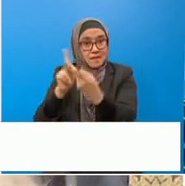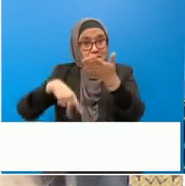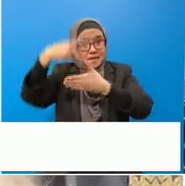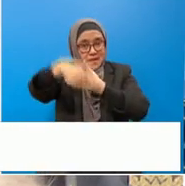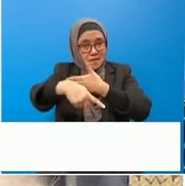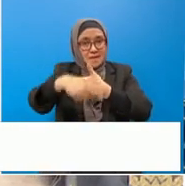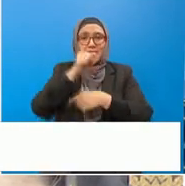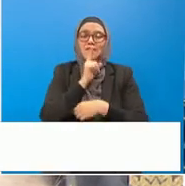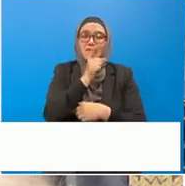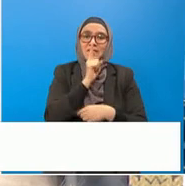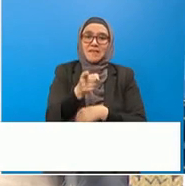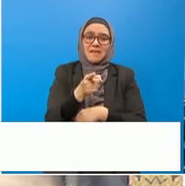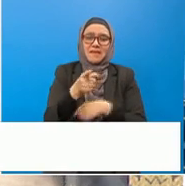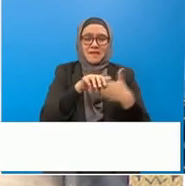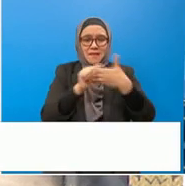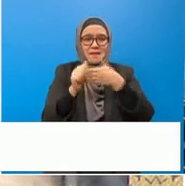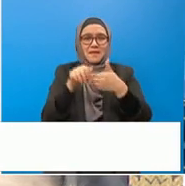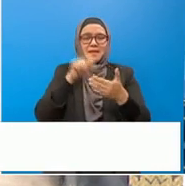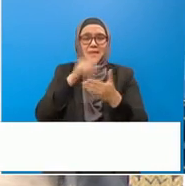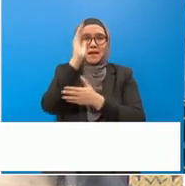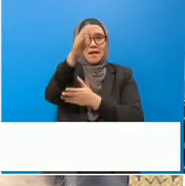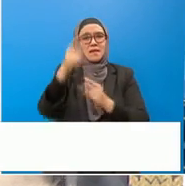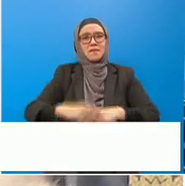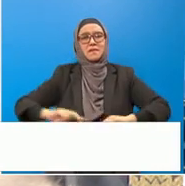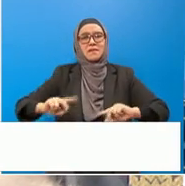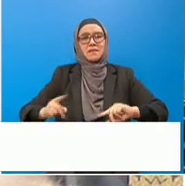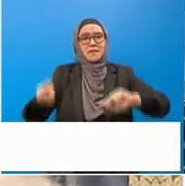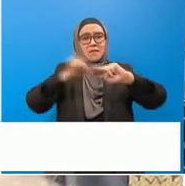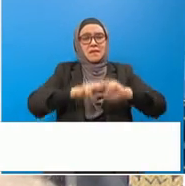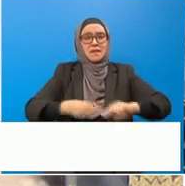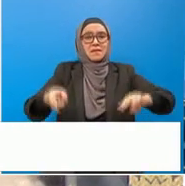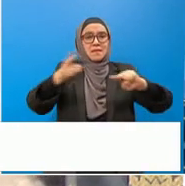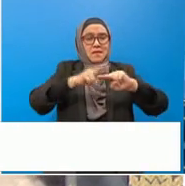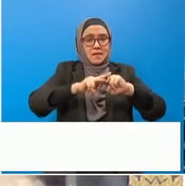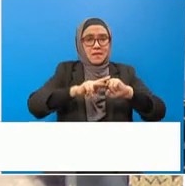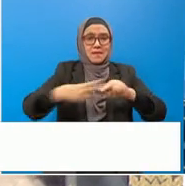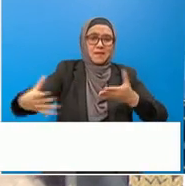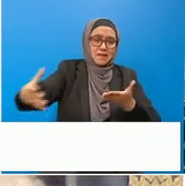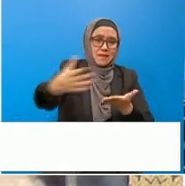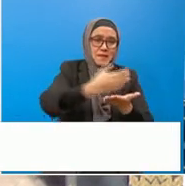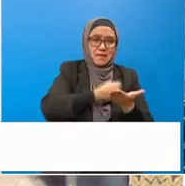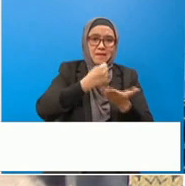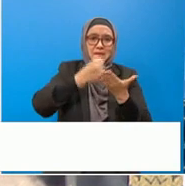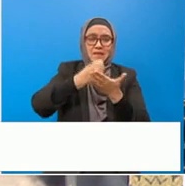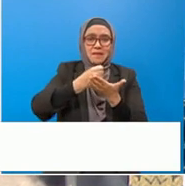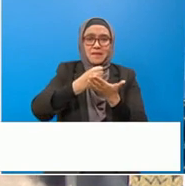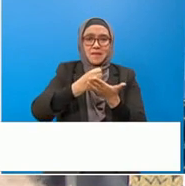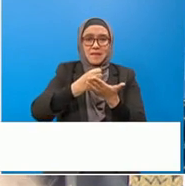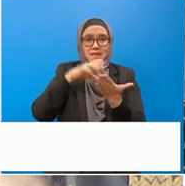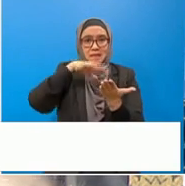semestinya fleksibiliti ini akan menampakkan atau meningkatkan pengambilan pelajar tersebut.